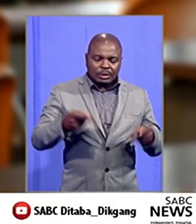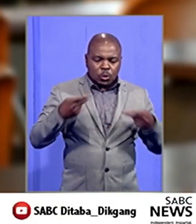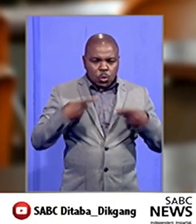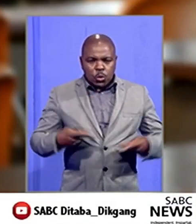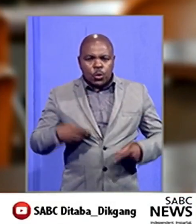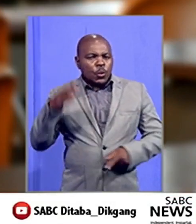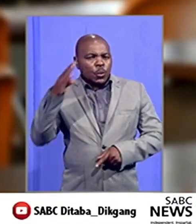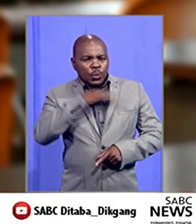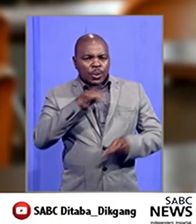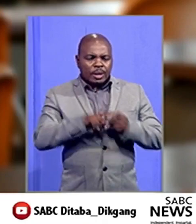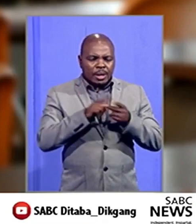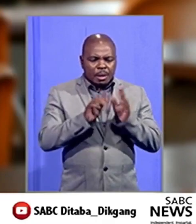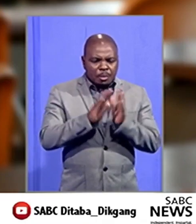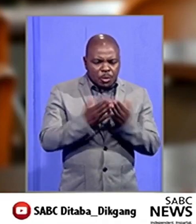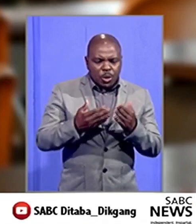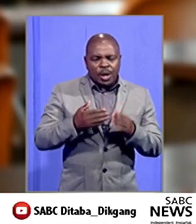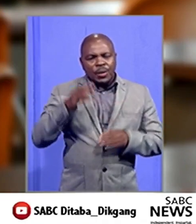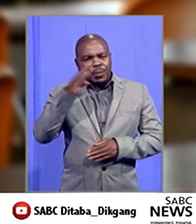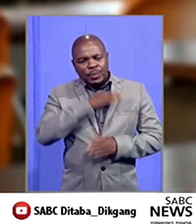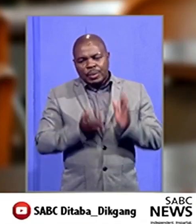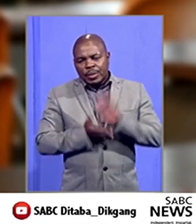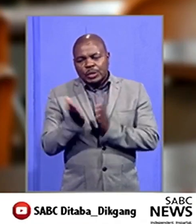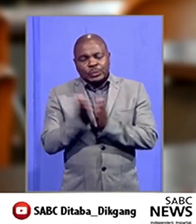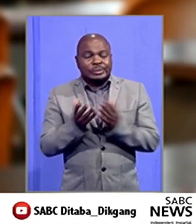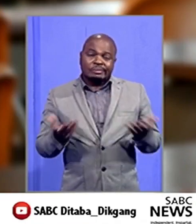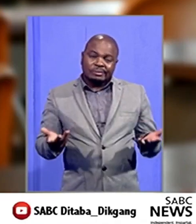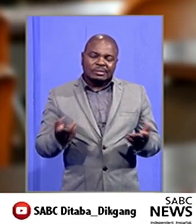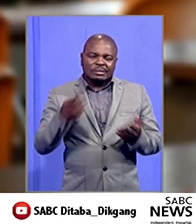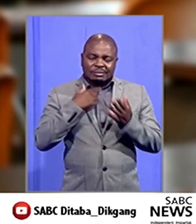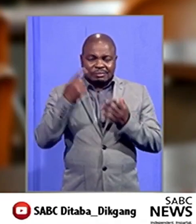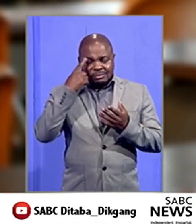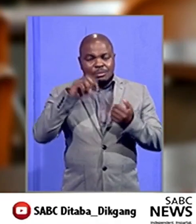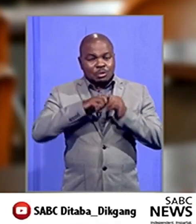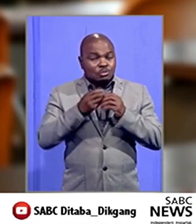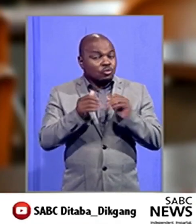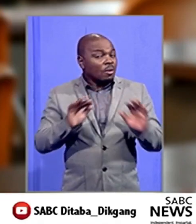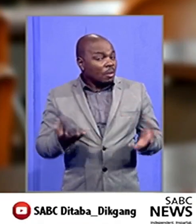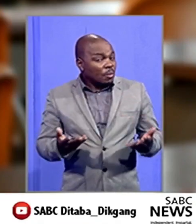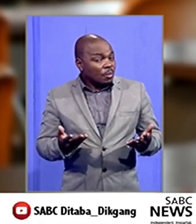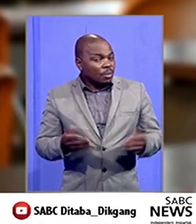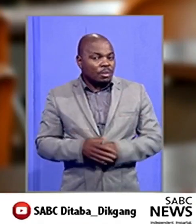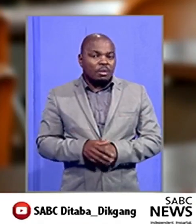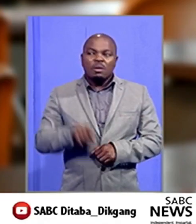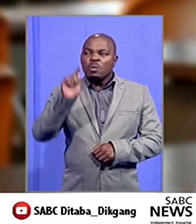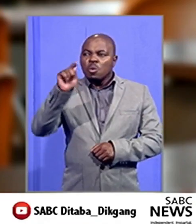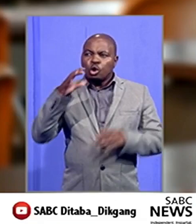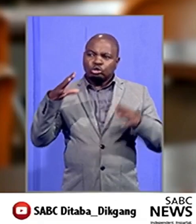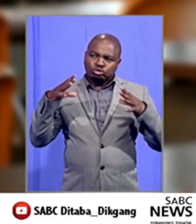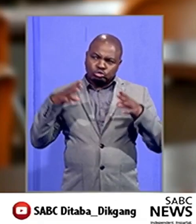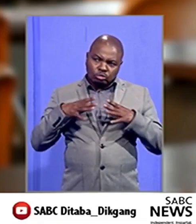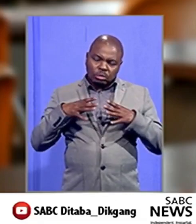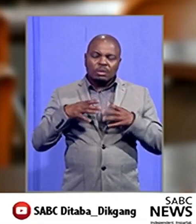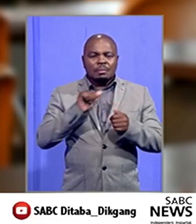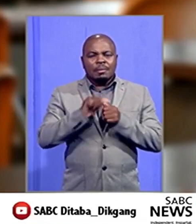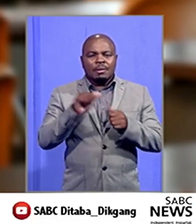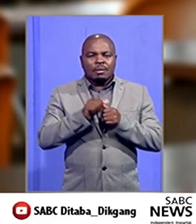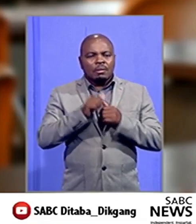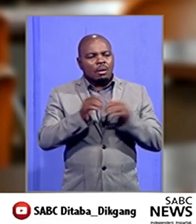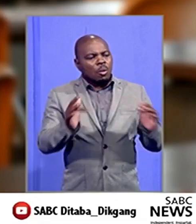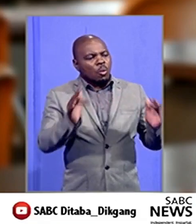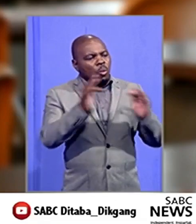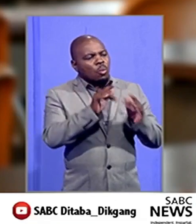uniform le stationary go ka boela dikolong. E be ke no re tharollo e ka ba go bao ba nang le sa bona ba leke go ka